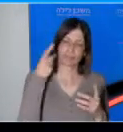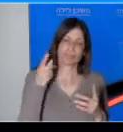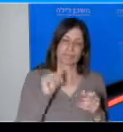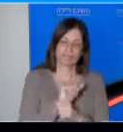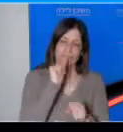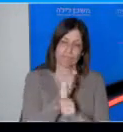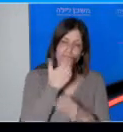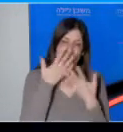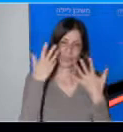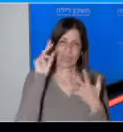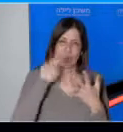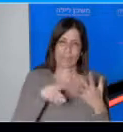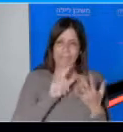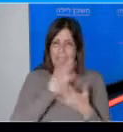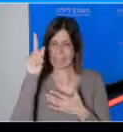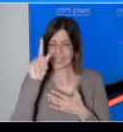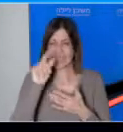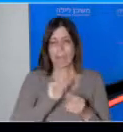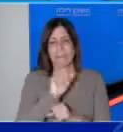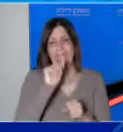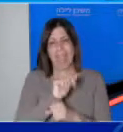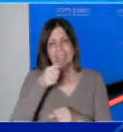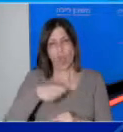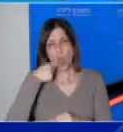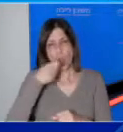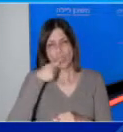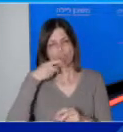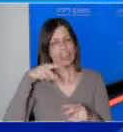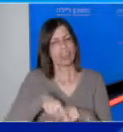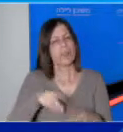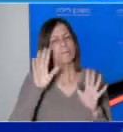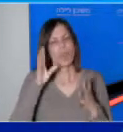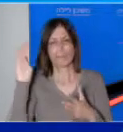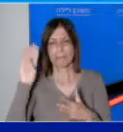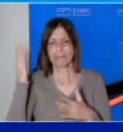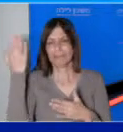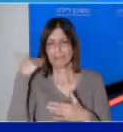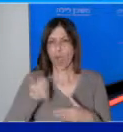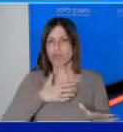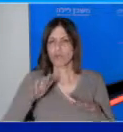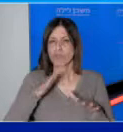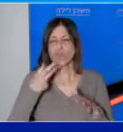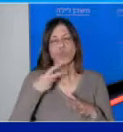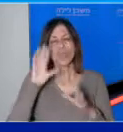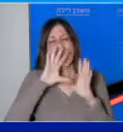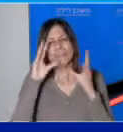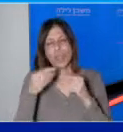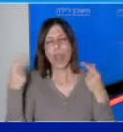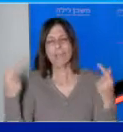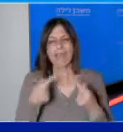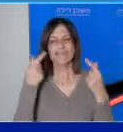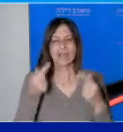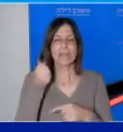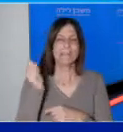שבמחאה הגדולה של 2011, מחאת הקוטג', הטרידה מאוד את בנימין נתניהו, אז ראש ממשלה, הרבה יותר מכל המאבקים